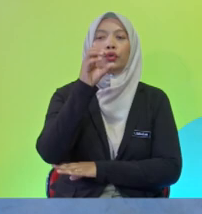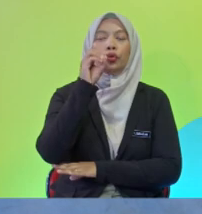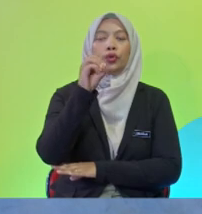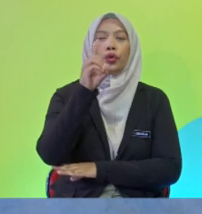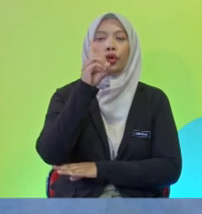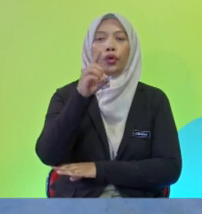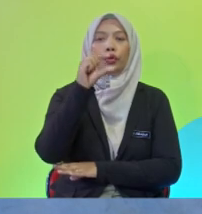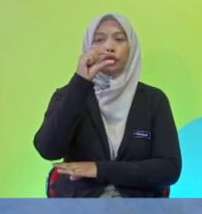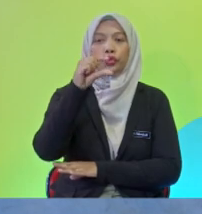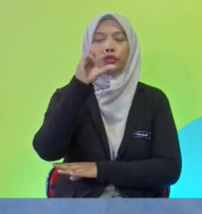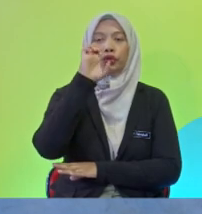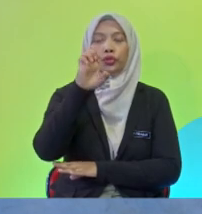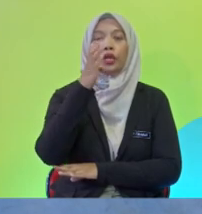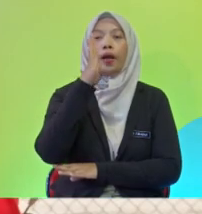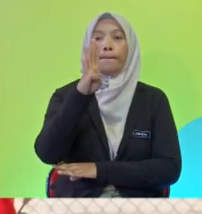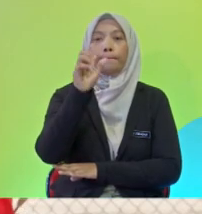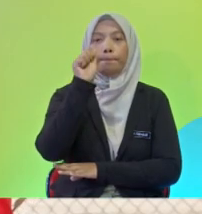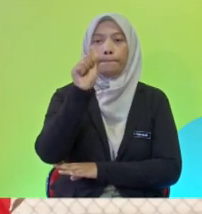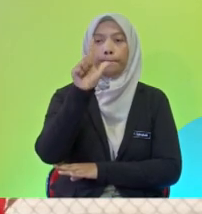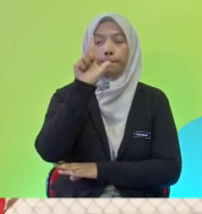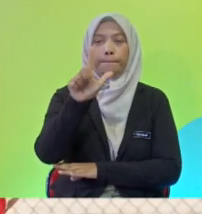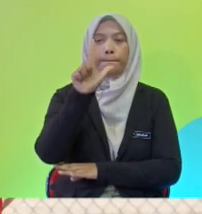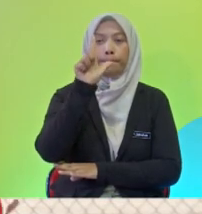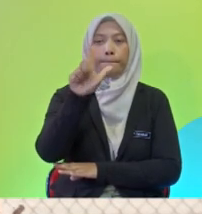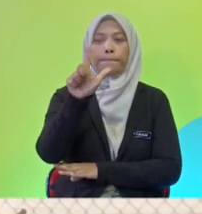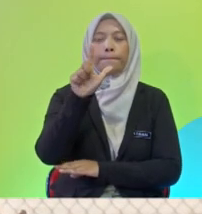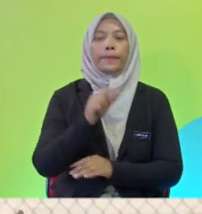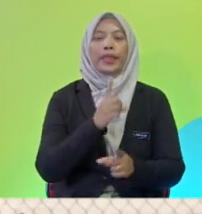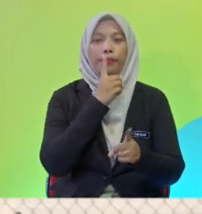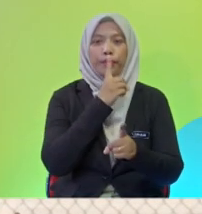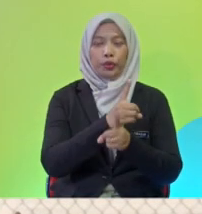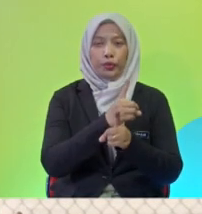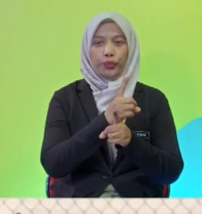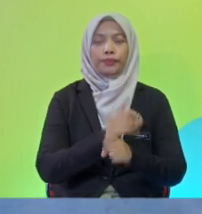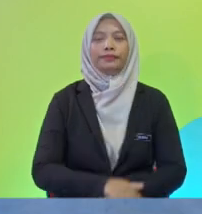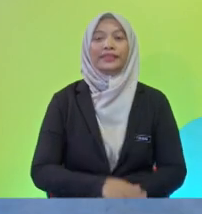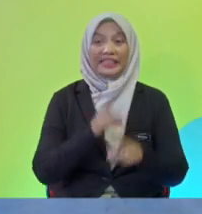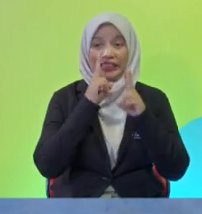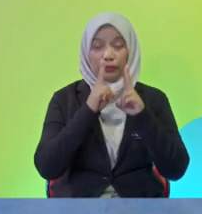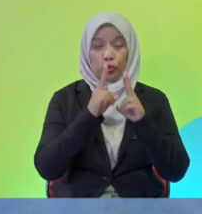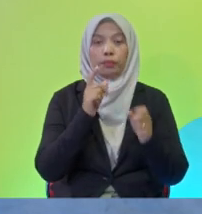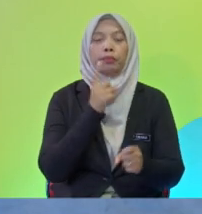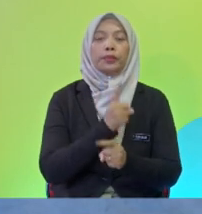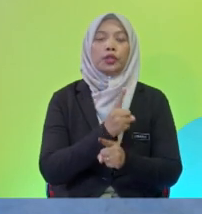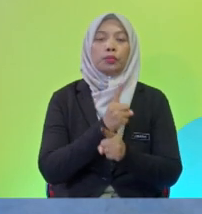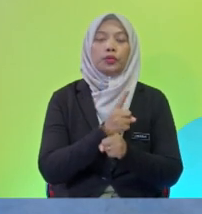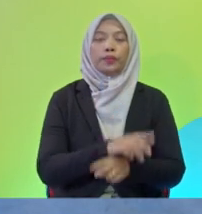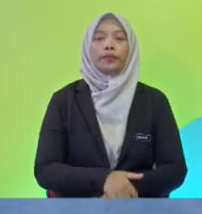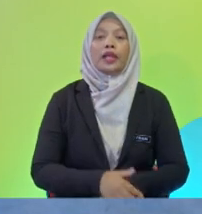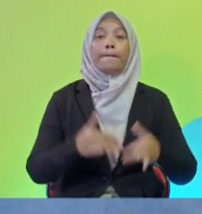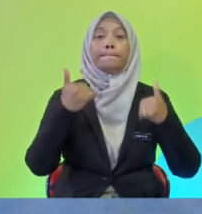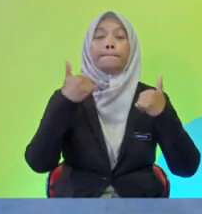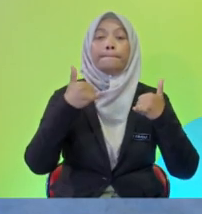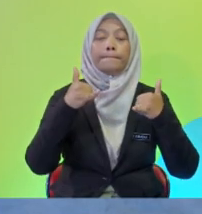dodgeball. Okey, sebut dulu mah. Dodgeball. Betul, Aiman. Cantik. Okay. Okay. Jadi macam mana cara kita nak main permainan ni,